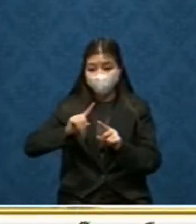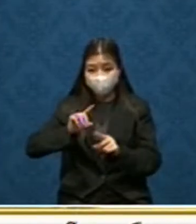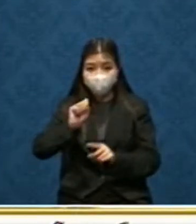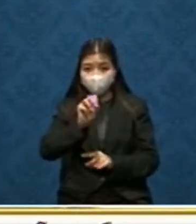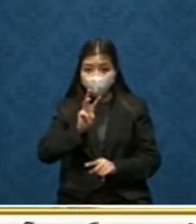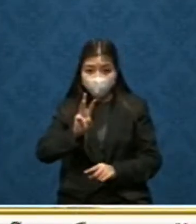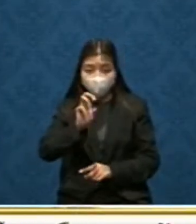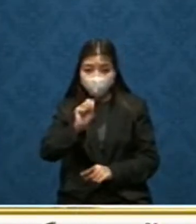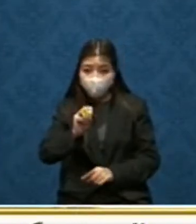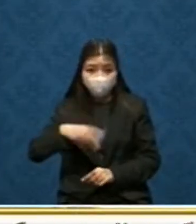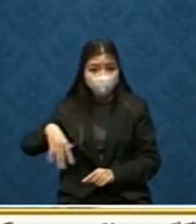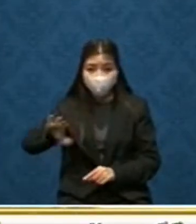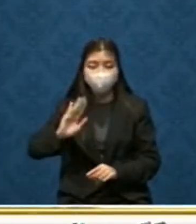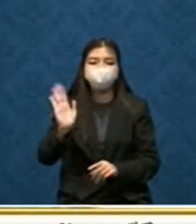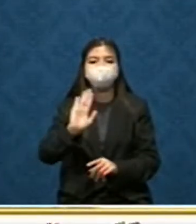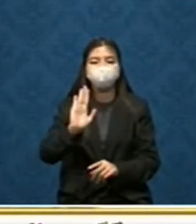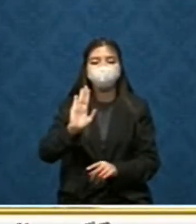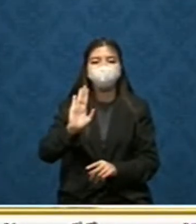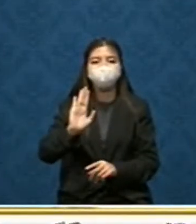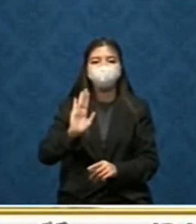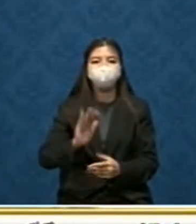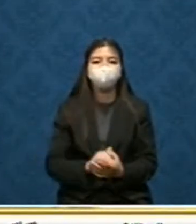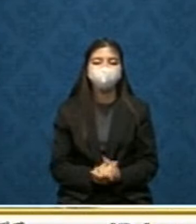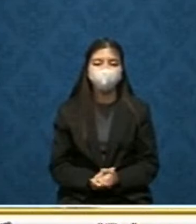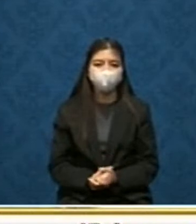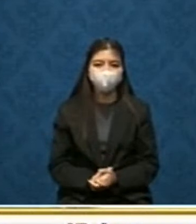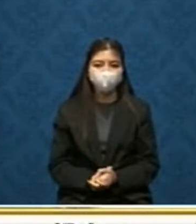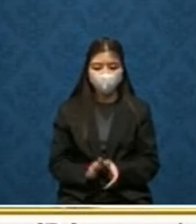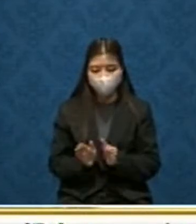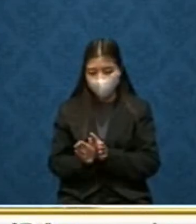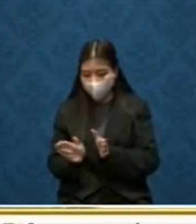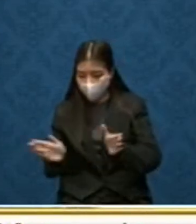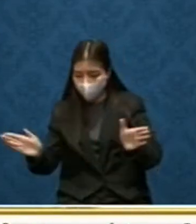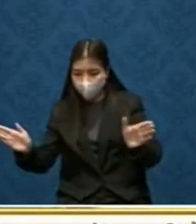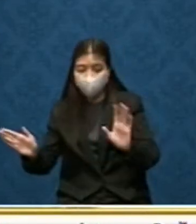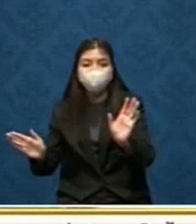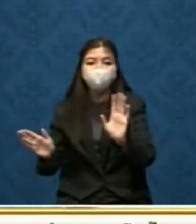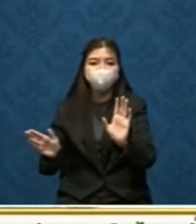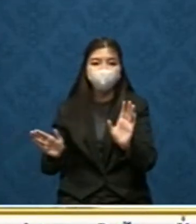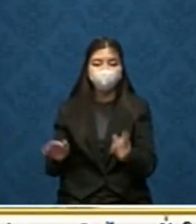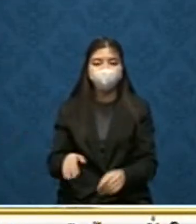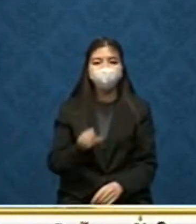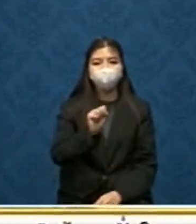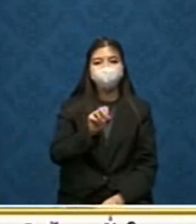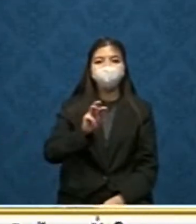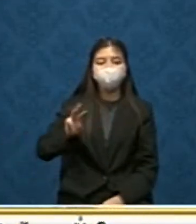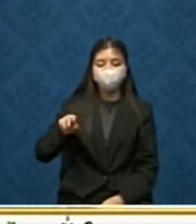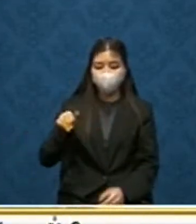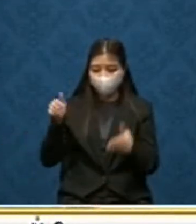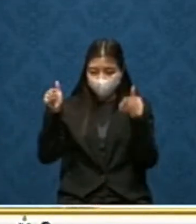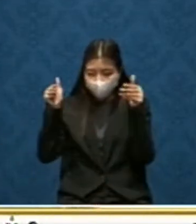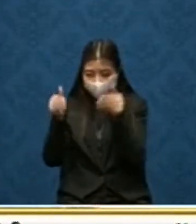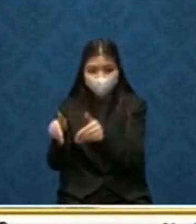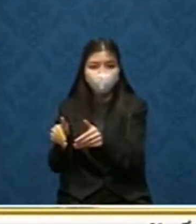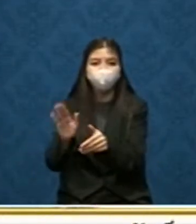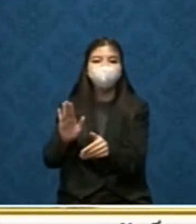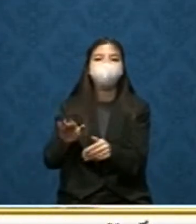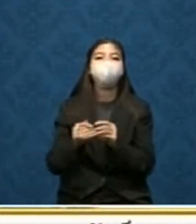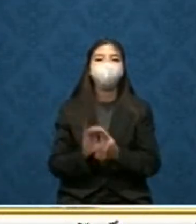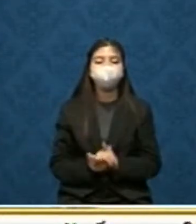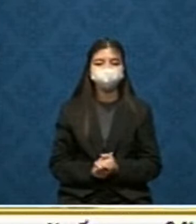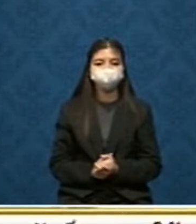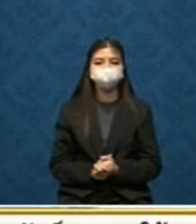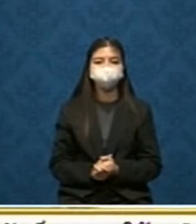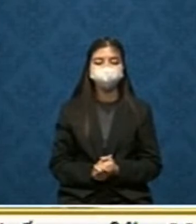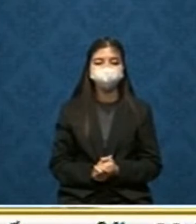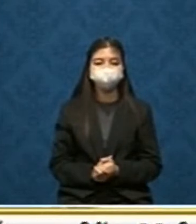oderสวววดๆ เขา เยอะที่ คดเลือก กมาแล้ว ลอง ชุดนี้ ท เล